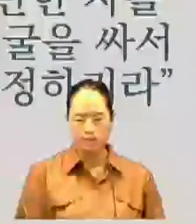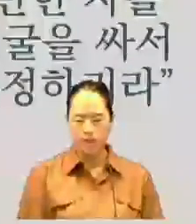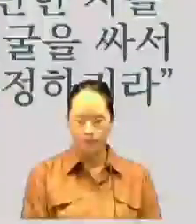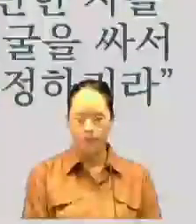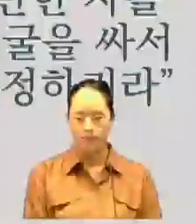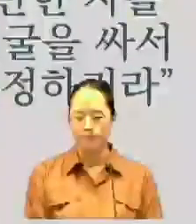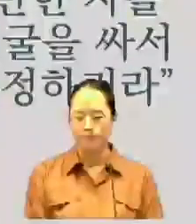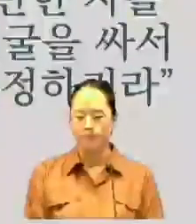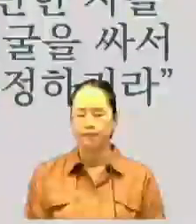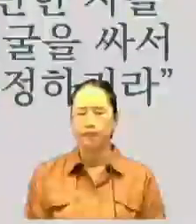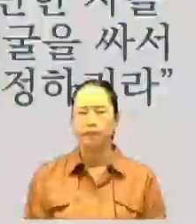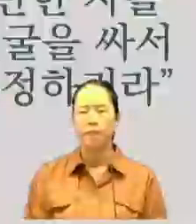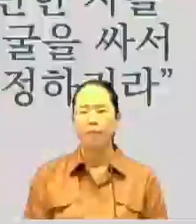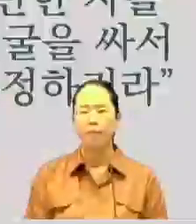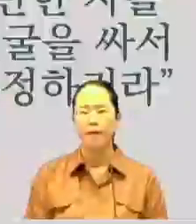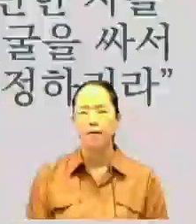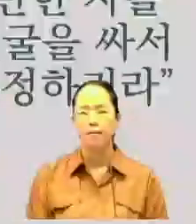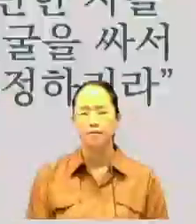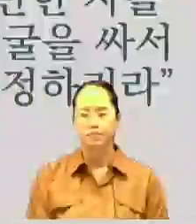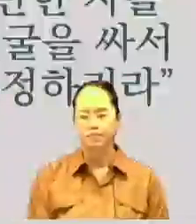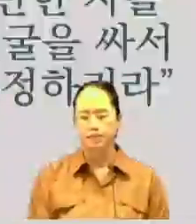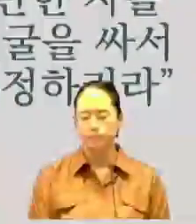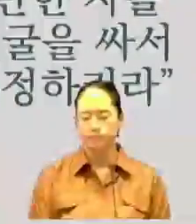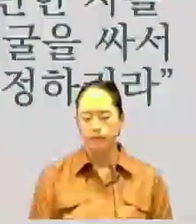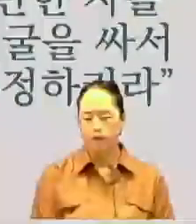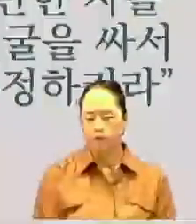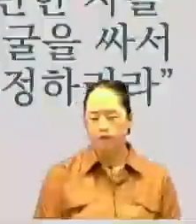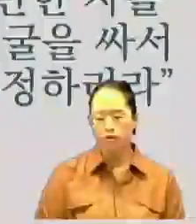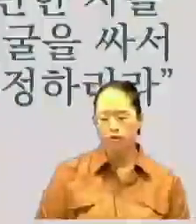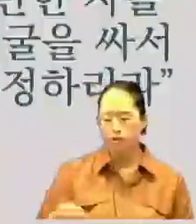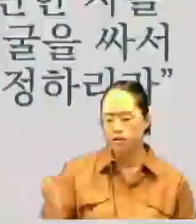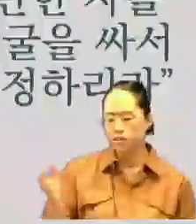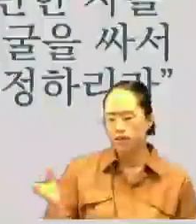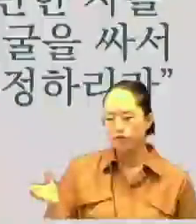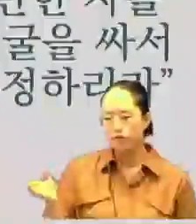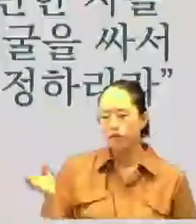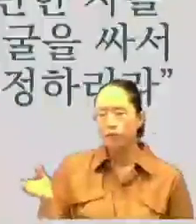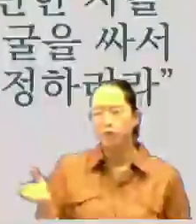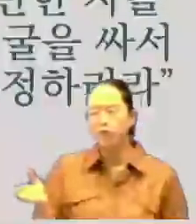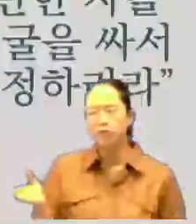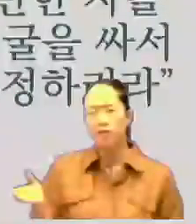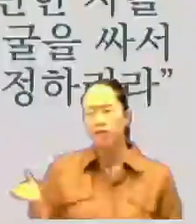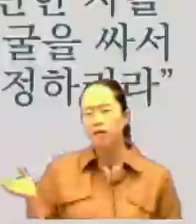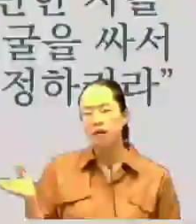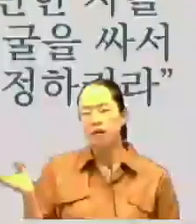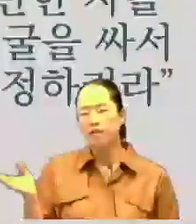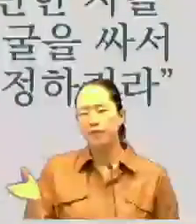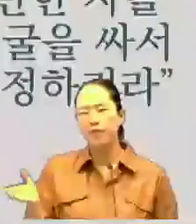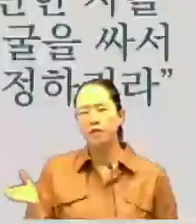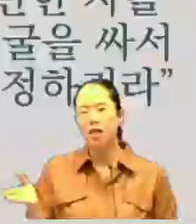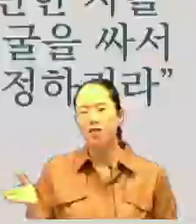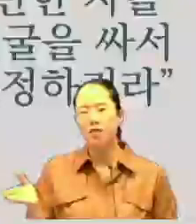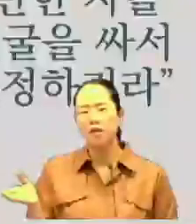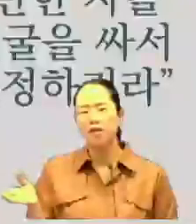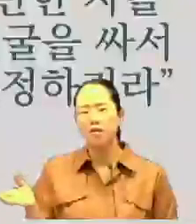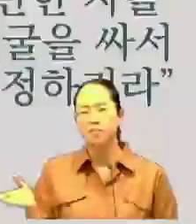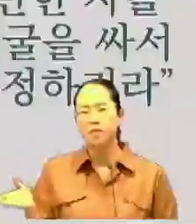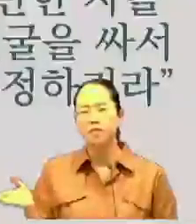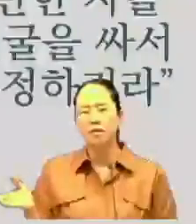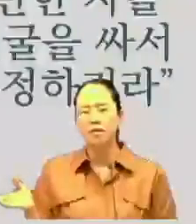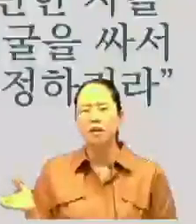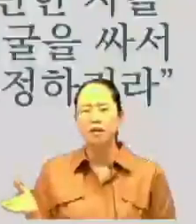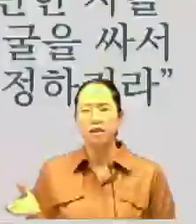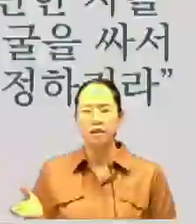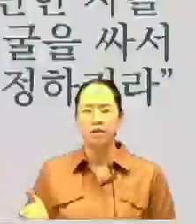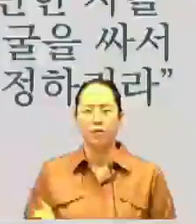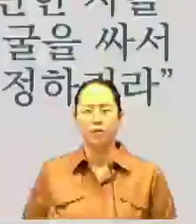时间以后发现，哎，他不是他的坏。然后你会觉得这个人真的是很好的人，然后过一段时间以后呢，你意识到，哦，